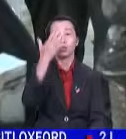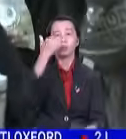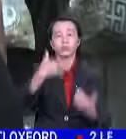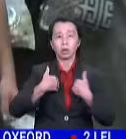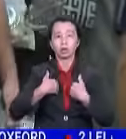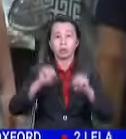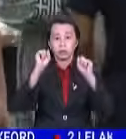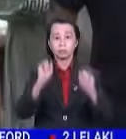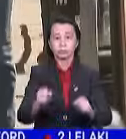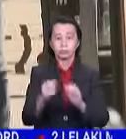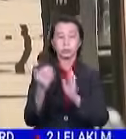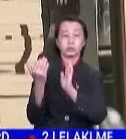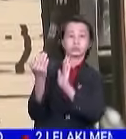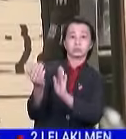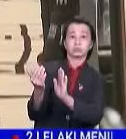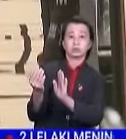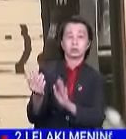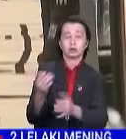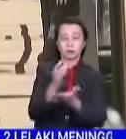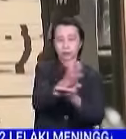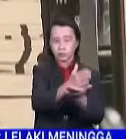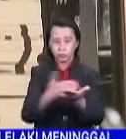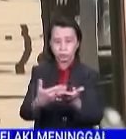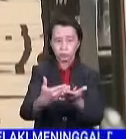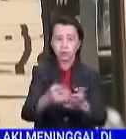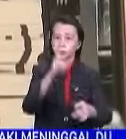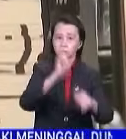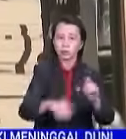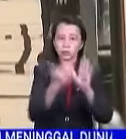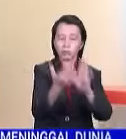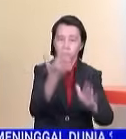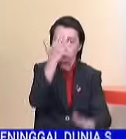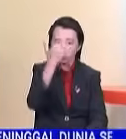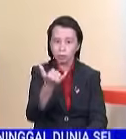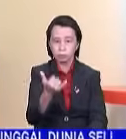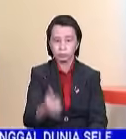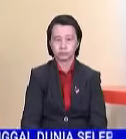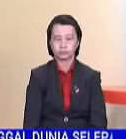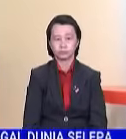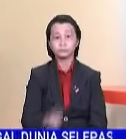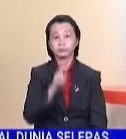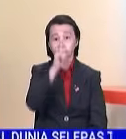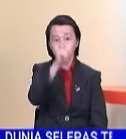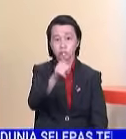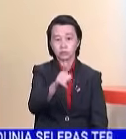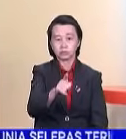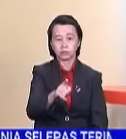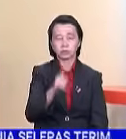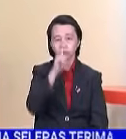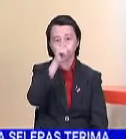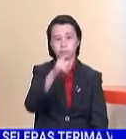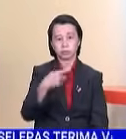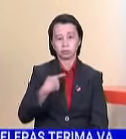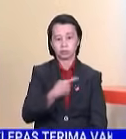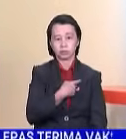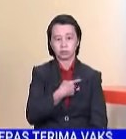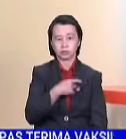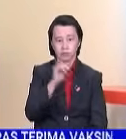ada yang mampu menemaninya dan sebagiannya tidak sebenarnya kita tak boleh lainnya